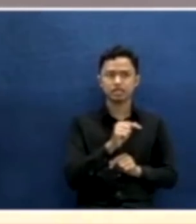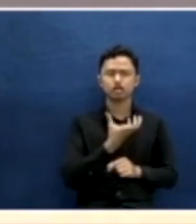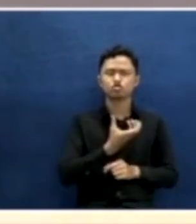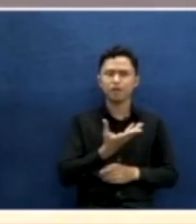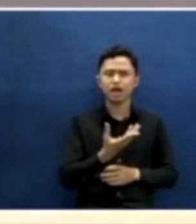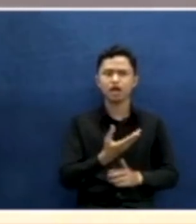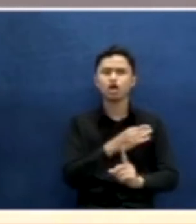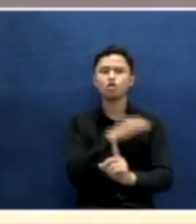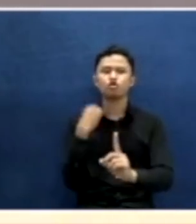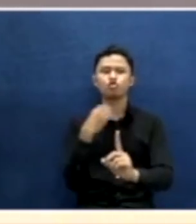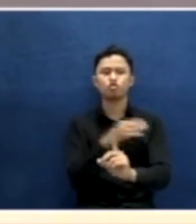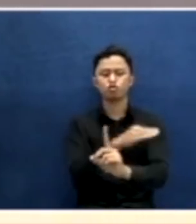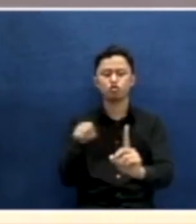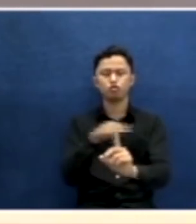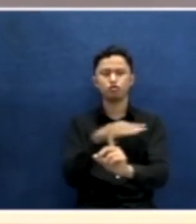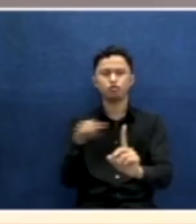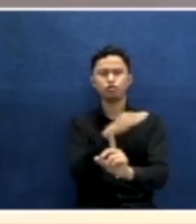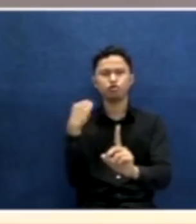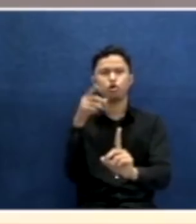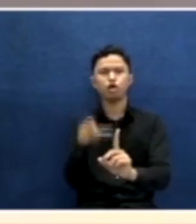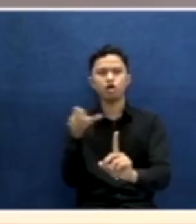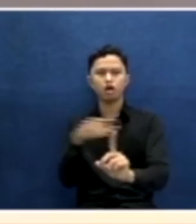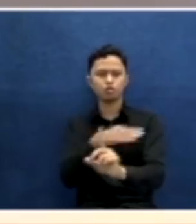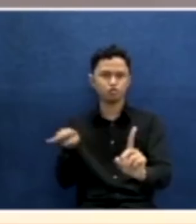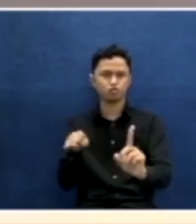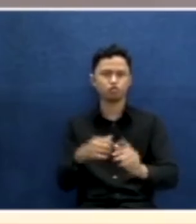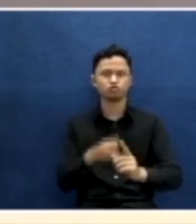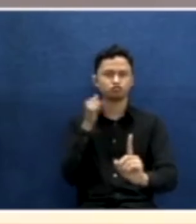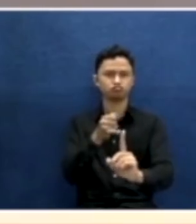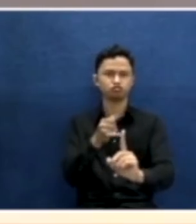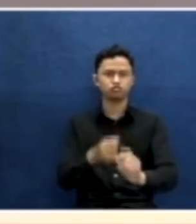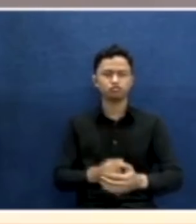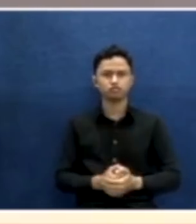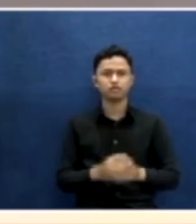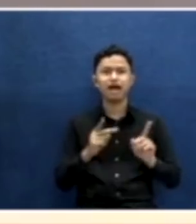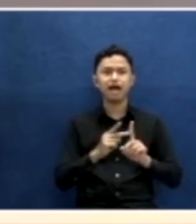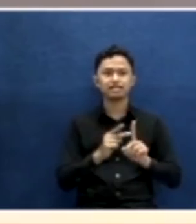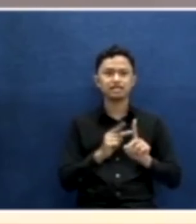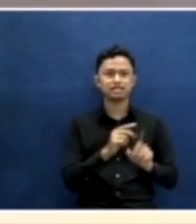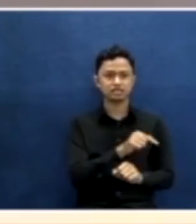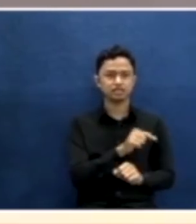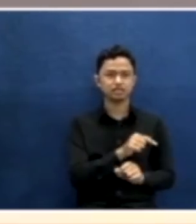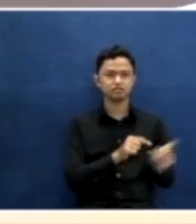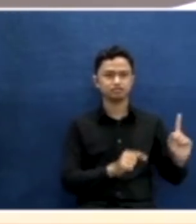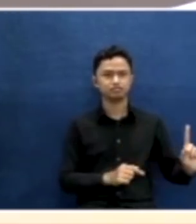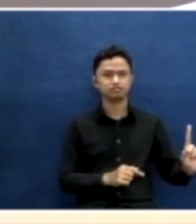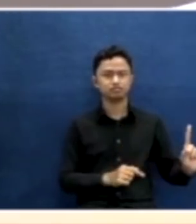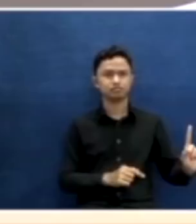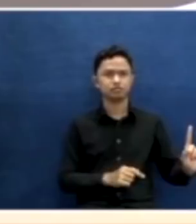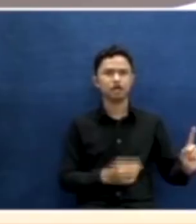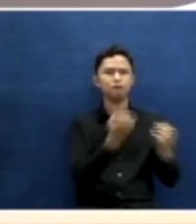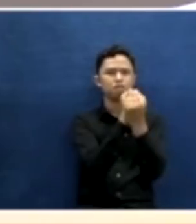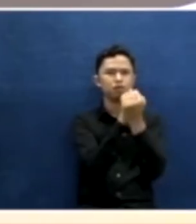membunuh banyak orang Namanya h.w. Yusuf hajjaj bin Yusuf ini menguasai banyak wilayah